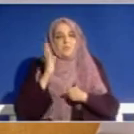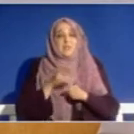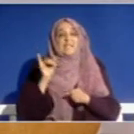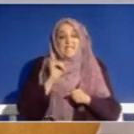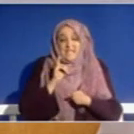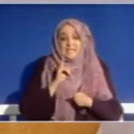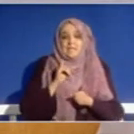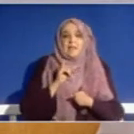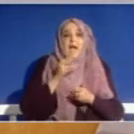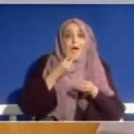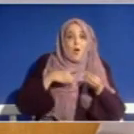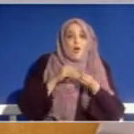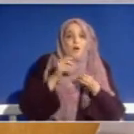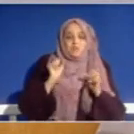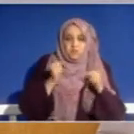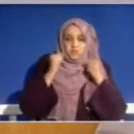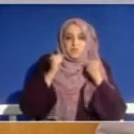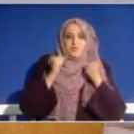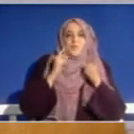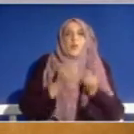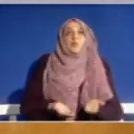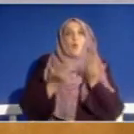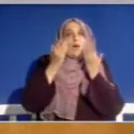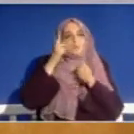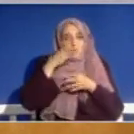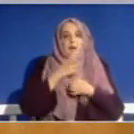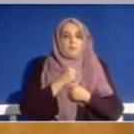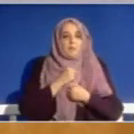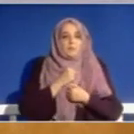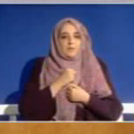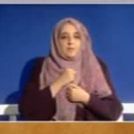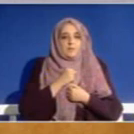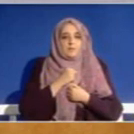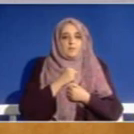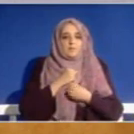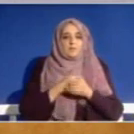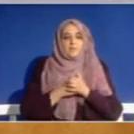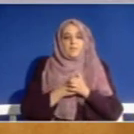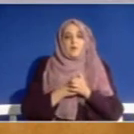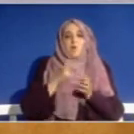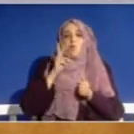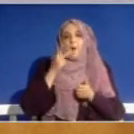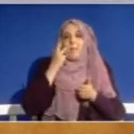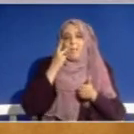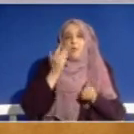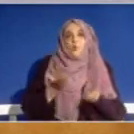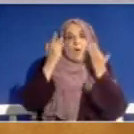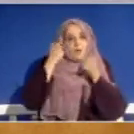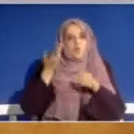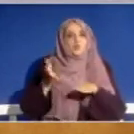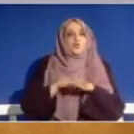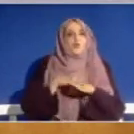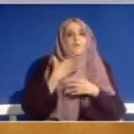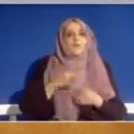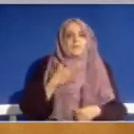حول ولا قوة إلا بالله، يعني دعاؤه يكون مستجابا من طريقين، من طريق كونه أبا، سيدنا